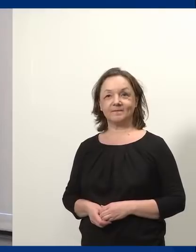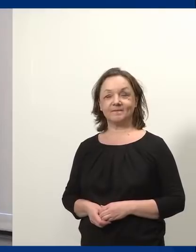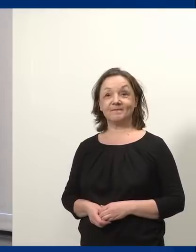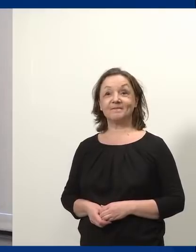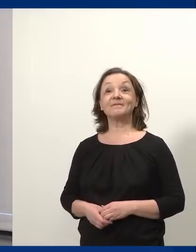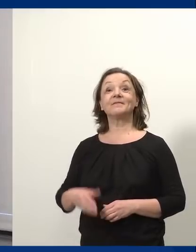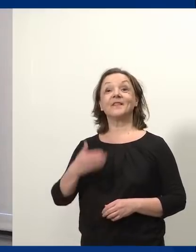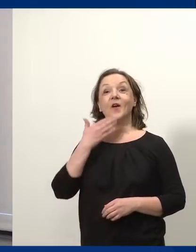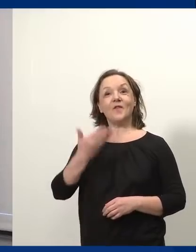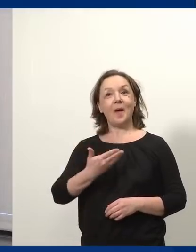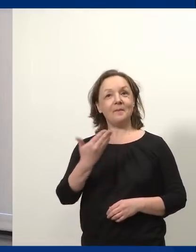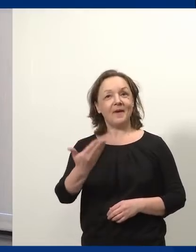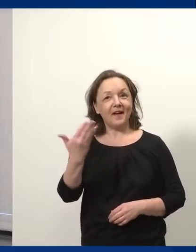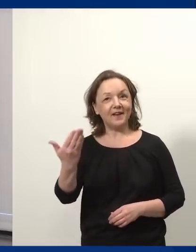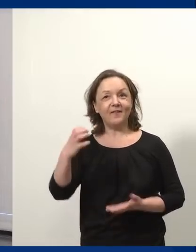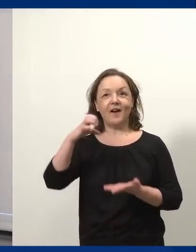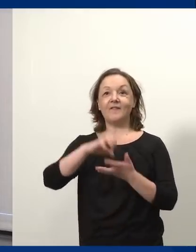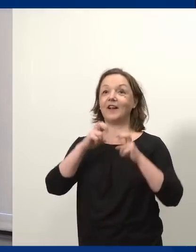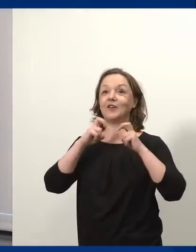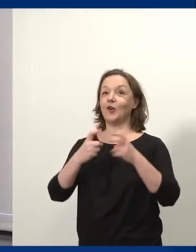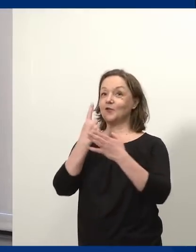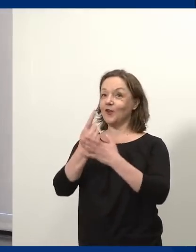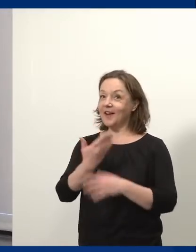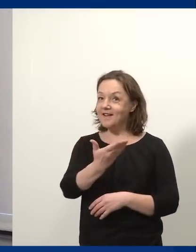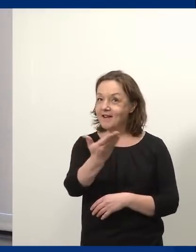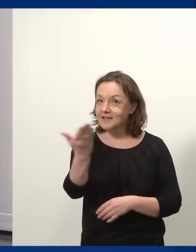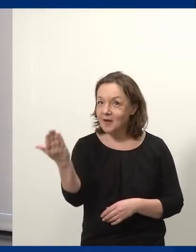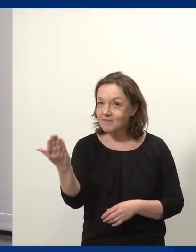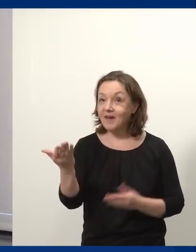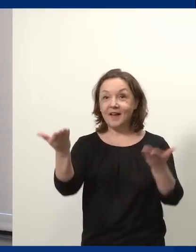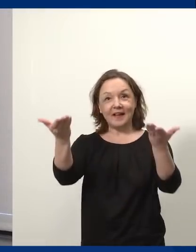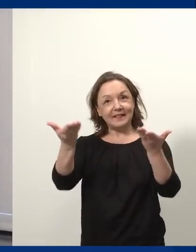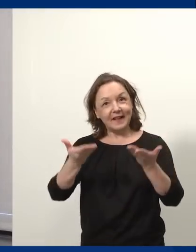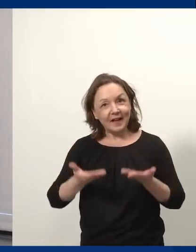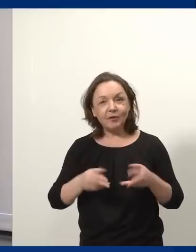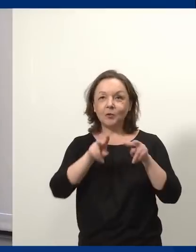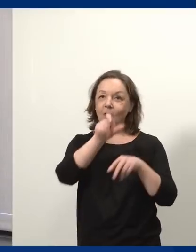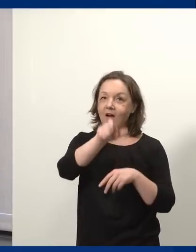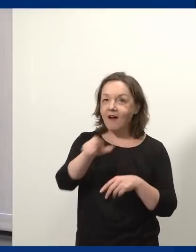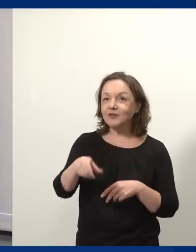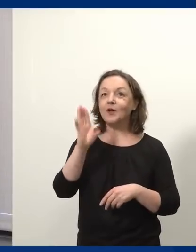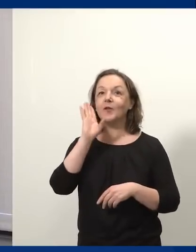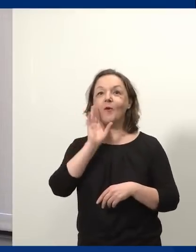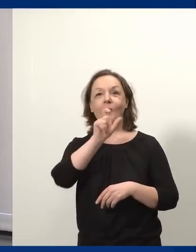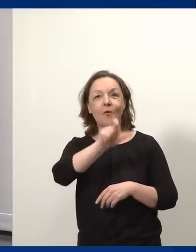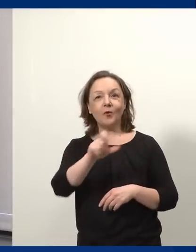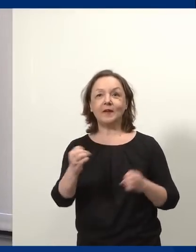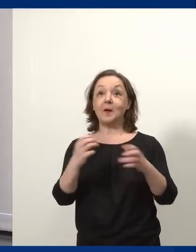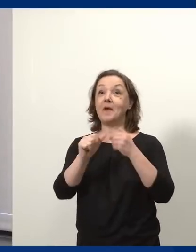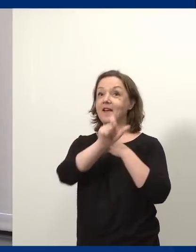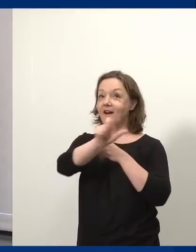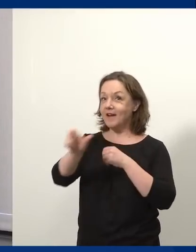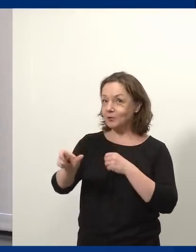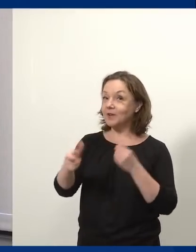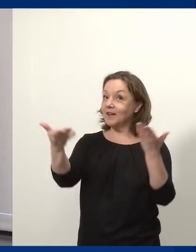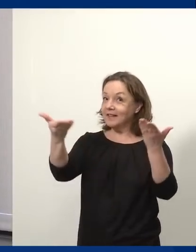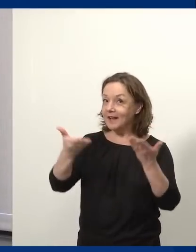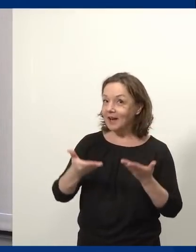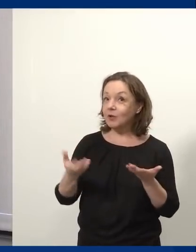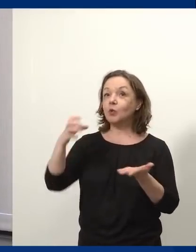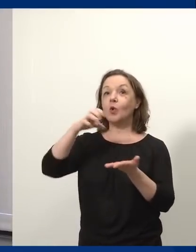Oikein hyvää päivää täältä valtioneuvoston linnasta jälleen ja tervetuloa hyvät katsojat ja kuuntelijat sekä median edustajat